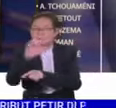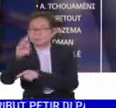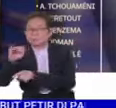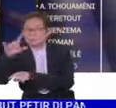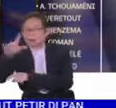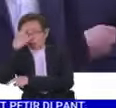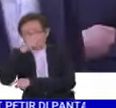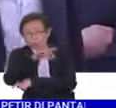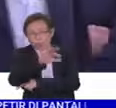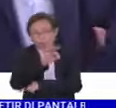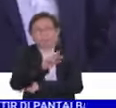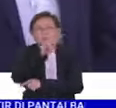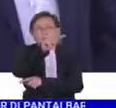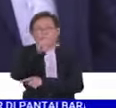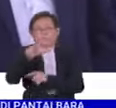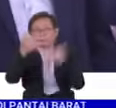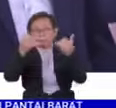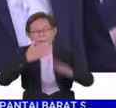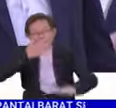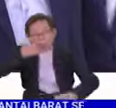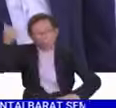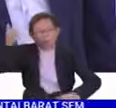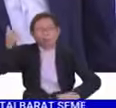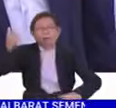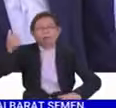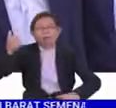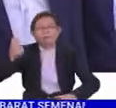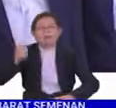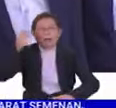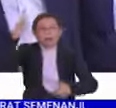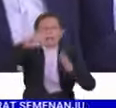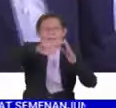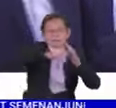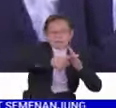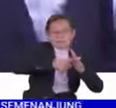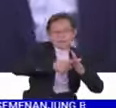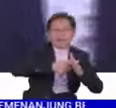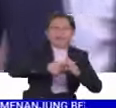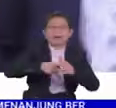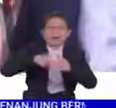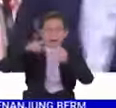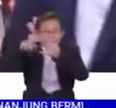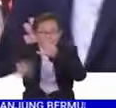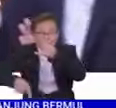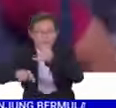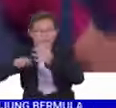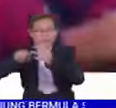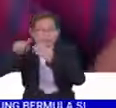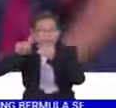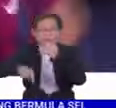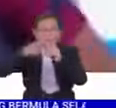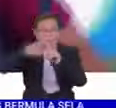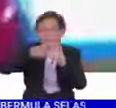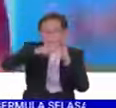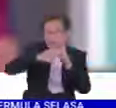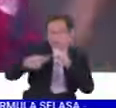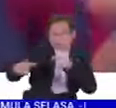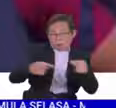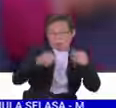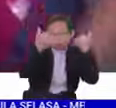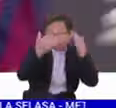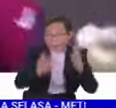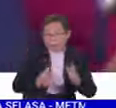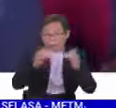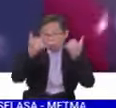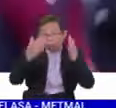untuk memilih 23 barisan pemain terbaik menjelang kempen itu yang akan membuka tirainya hujung bulan ini. Beberapa pemain